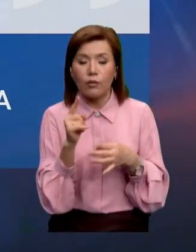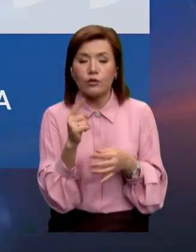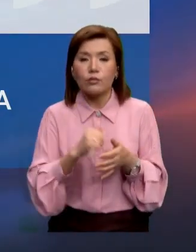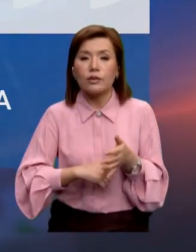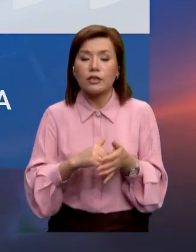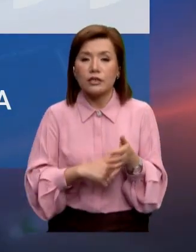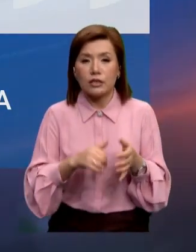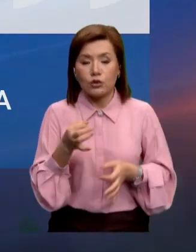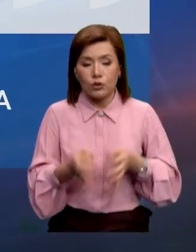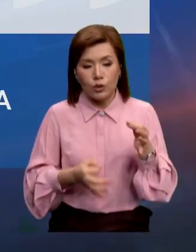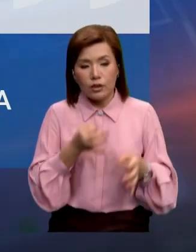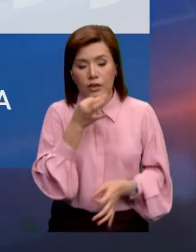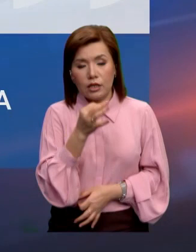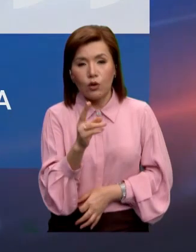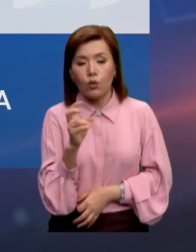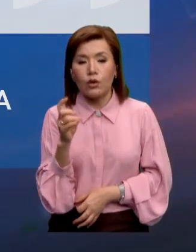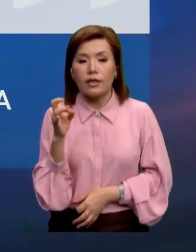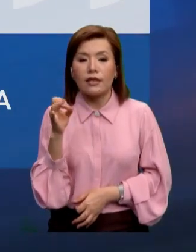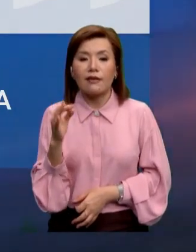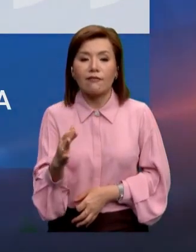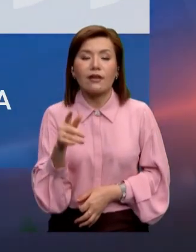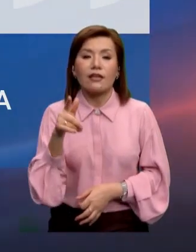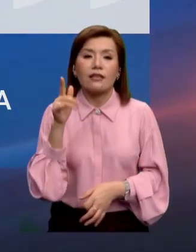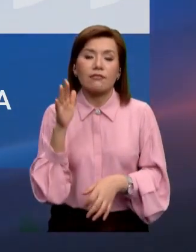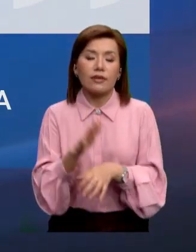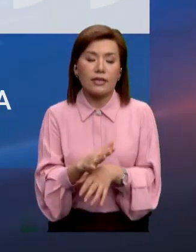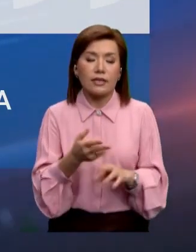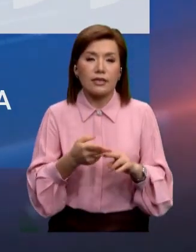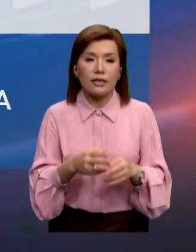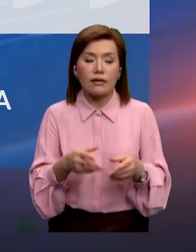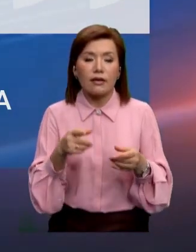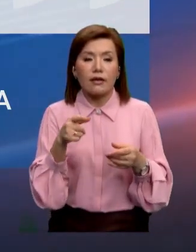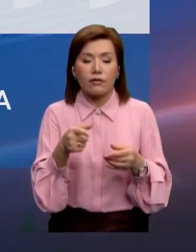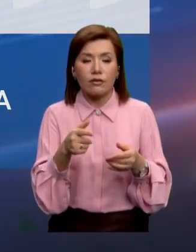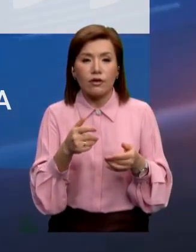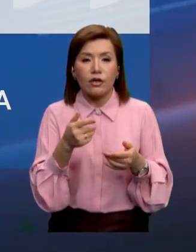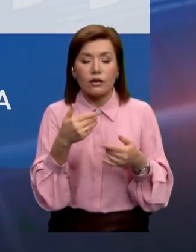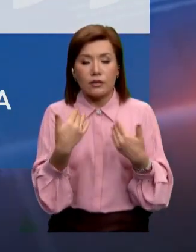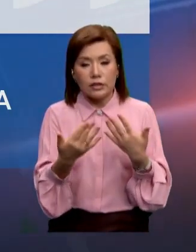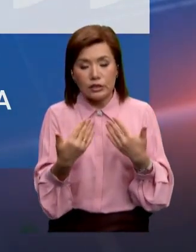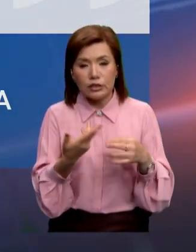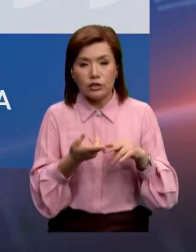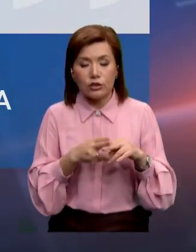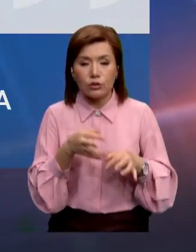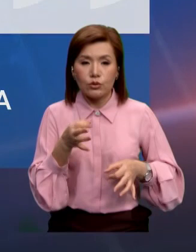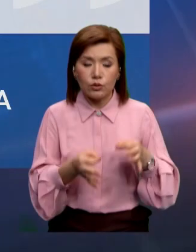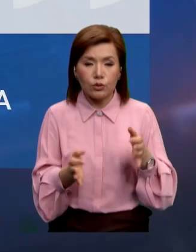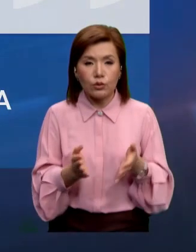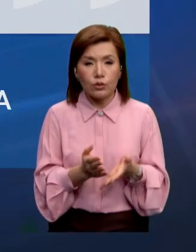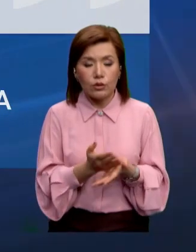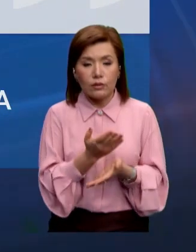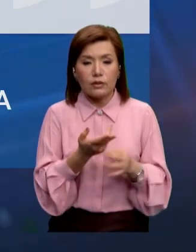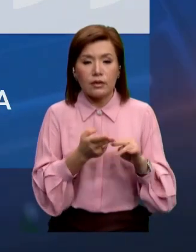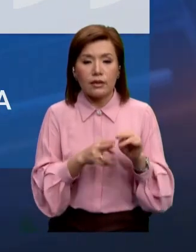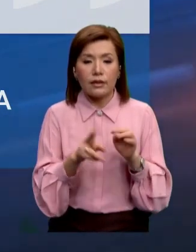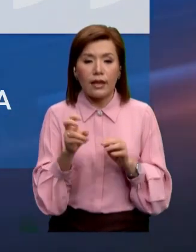обстоятельствам суд признал у кулькеева нарушение принятой им присяги к смягчающим обстоятельствам отнес отсутствие судимости и наличие у